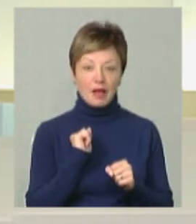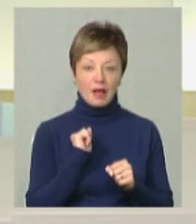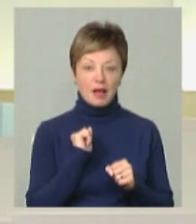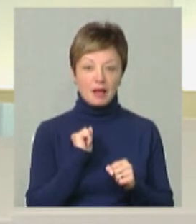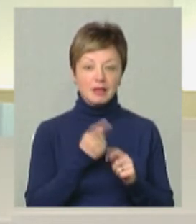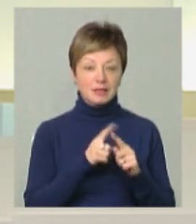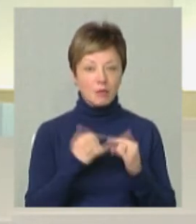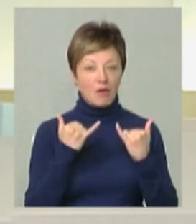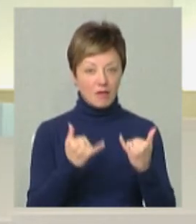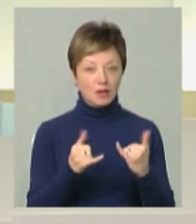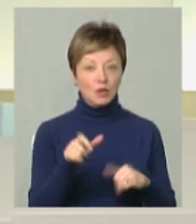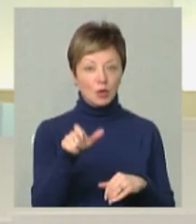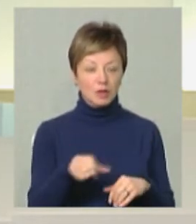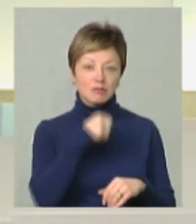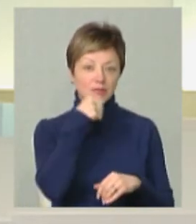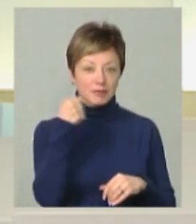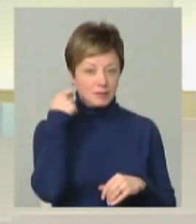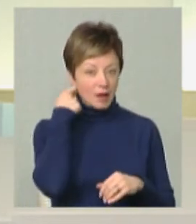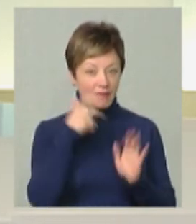це досить поважна людина за 80 років,